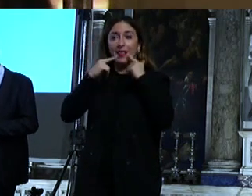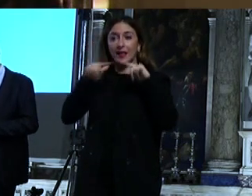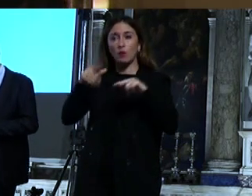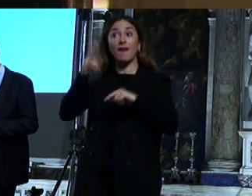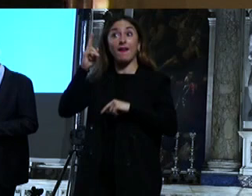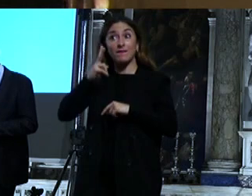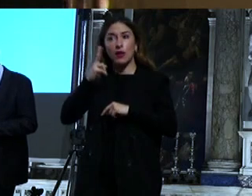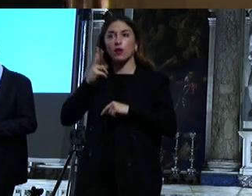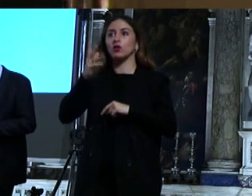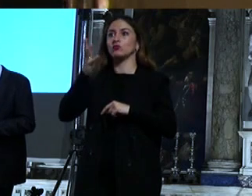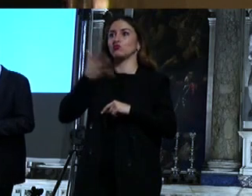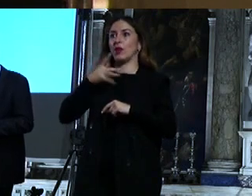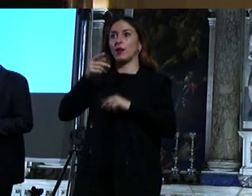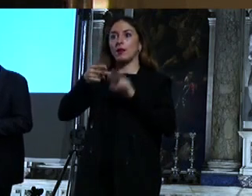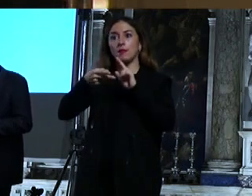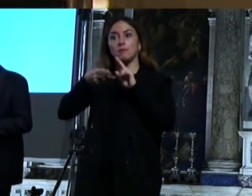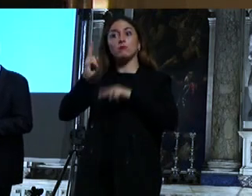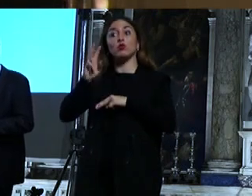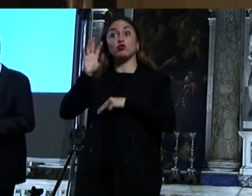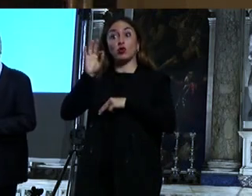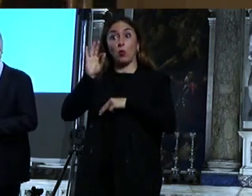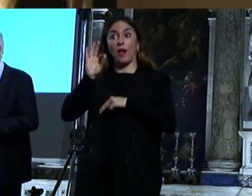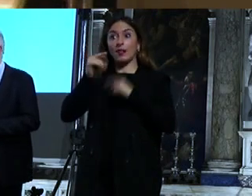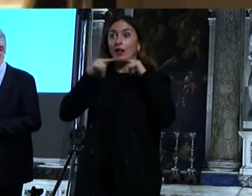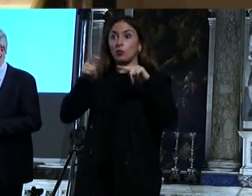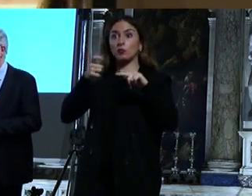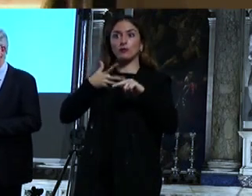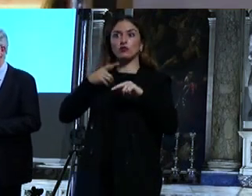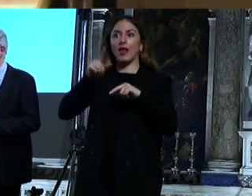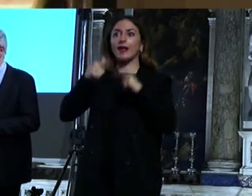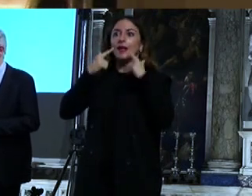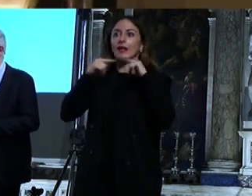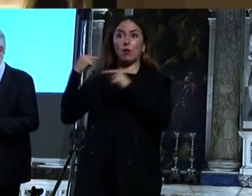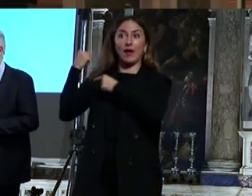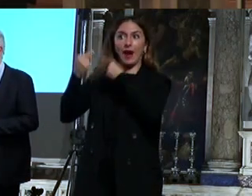50 se consideriamo anche tutte le lingue classiche, ma non